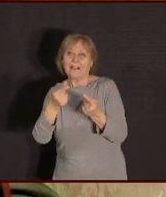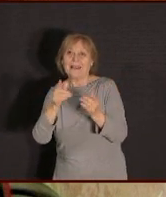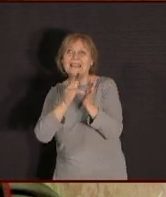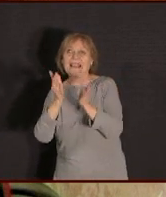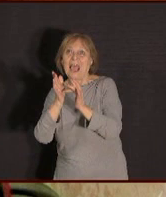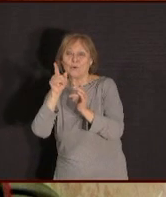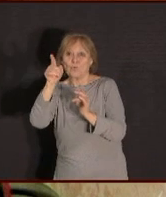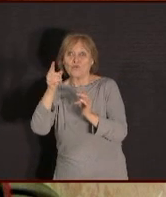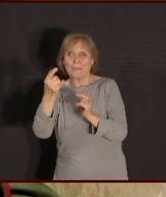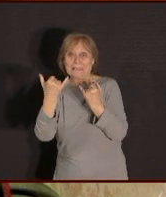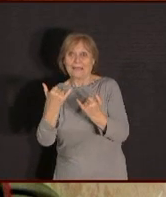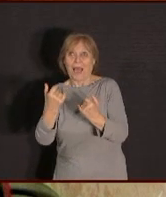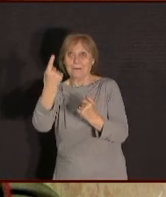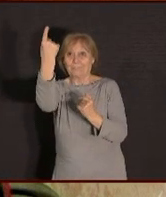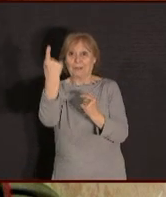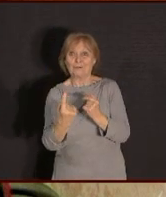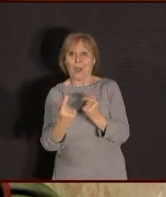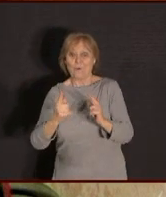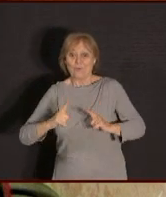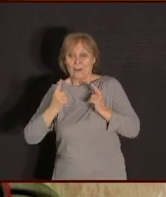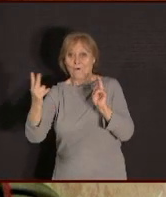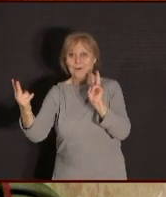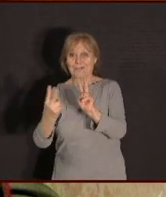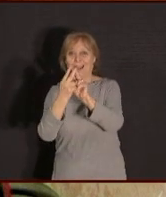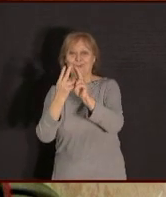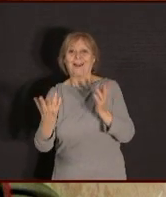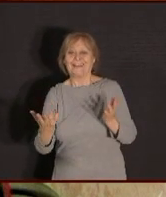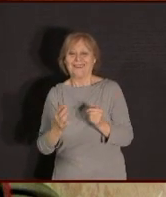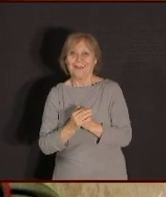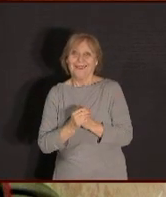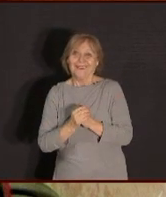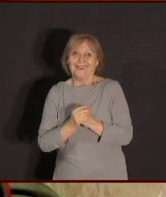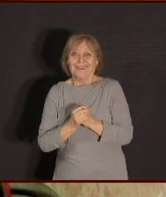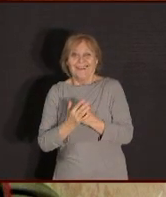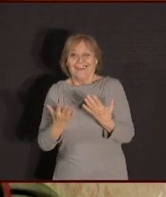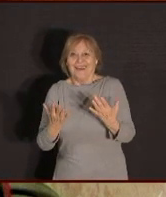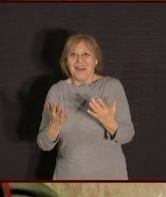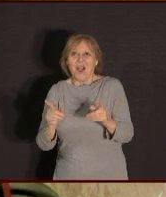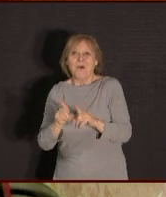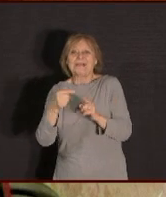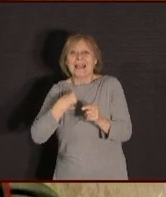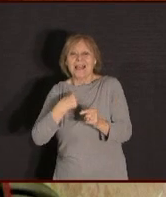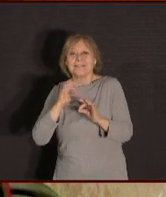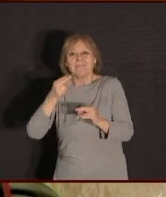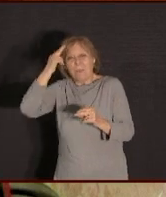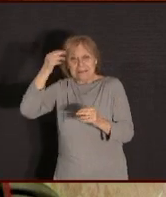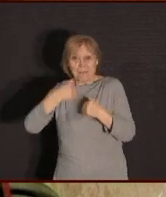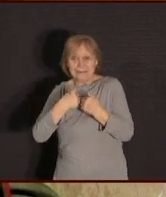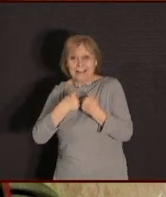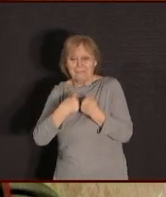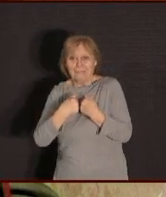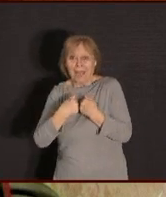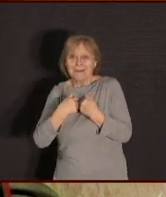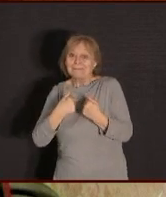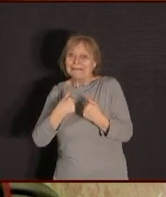v živo srečali ta trenutek? No, kolikor se poznam, bi bila precej redko besedna na